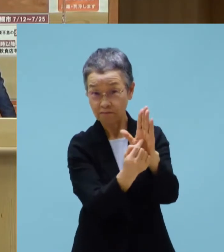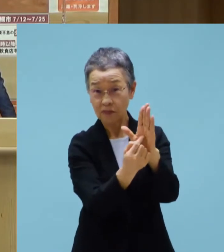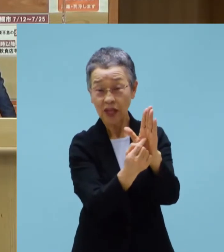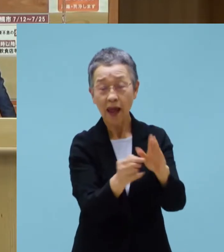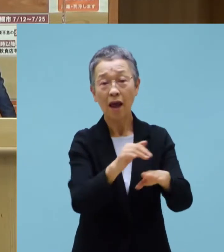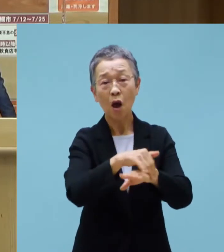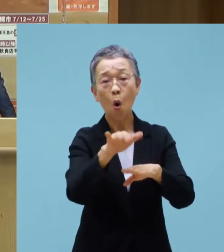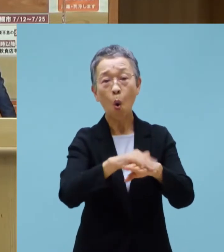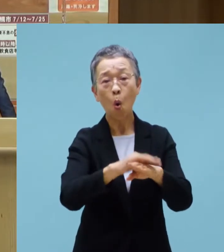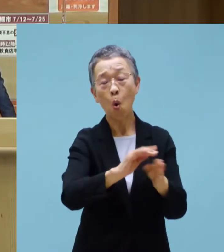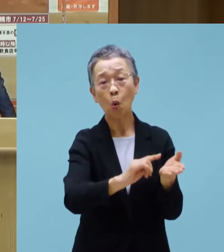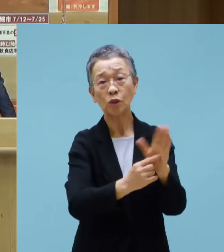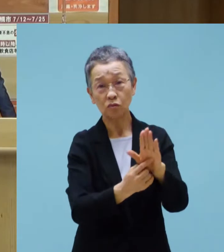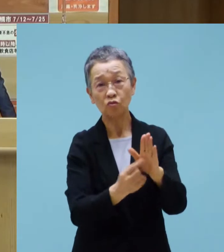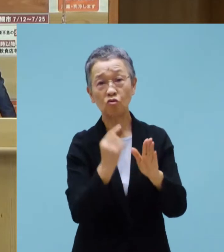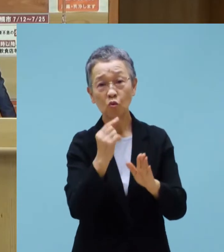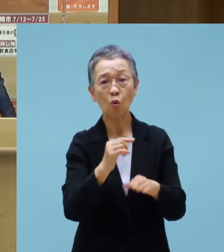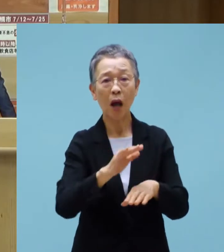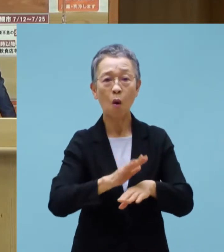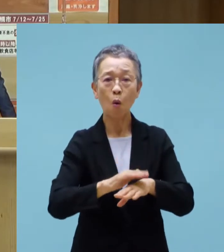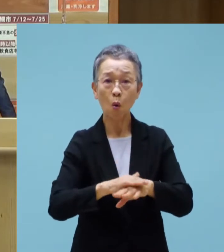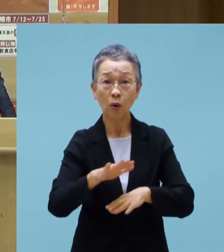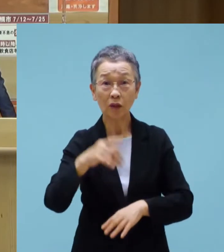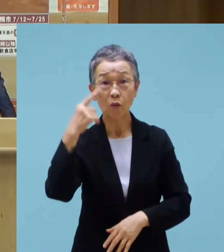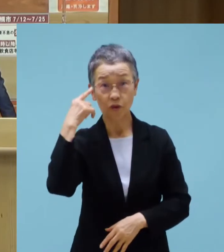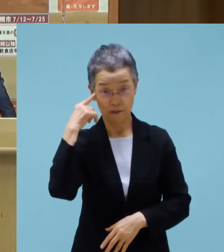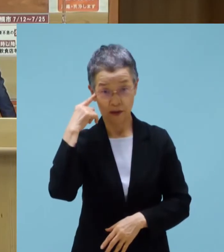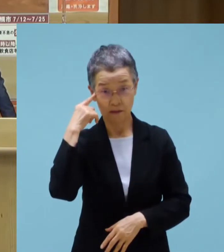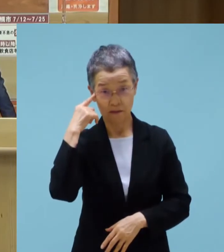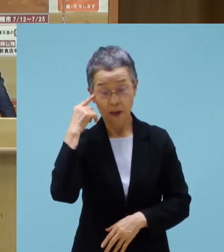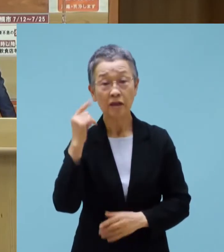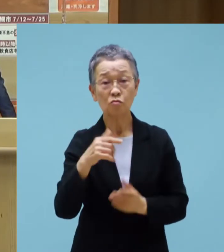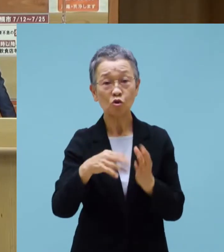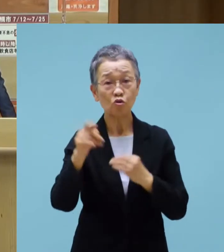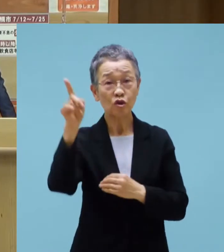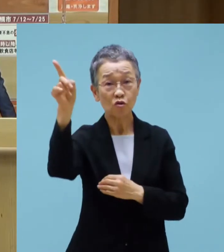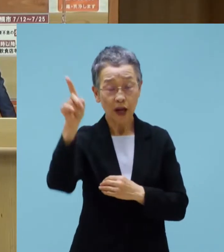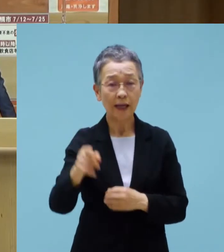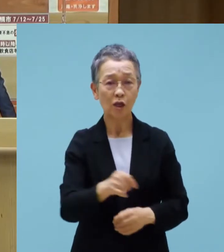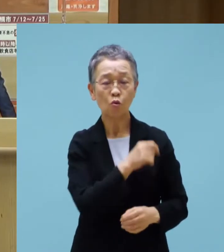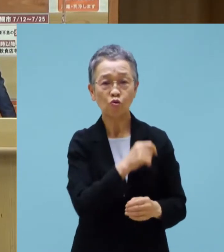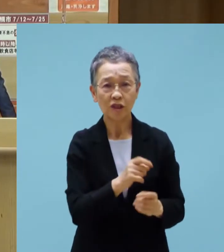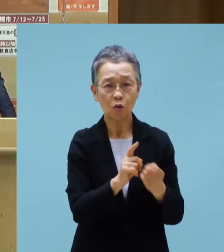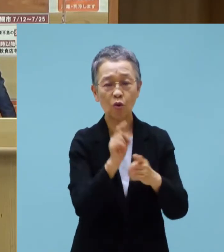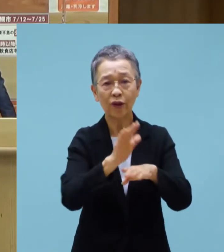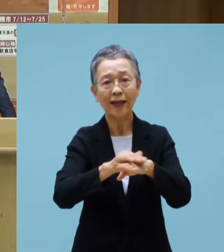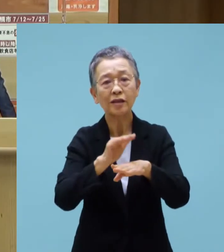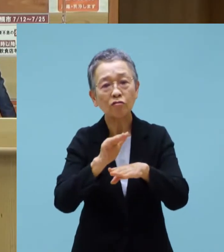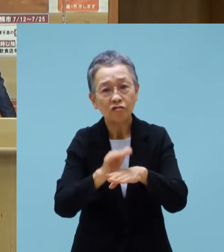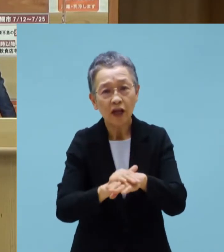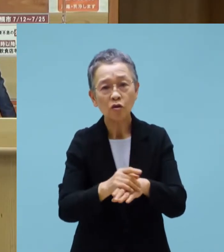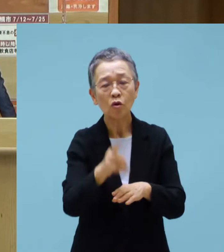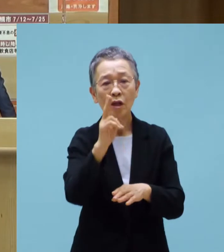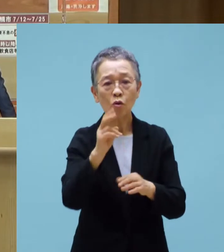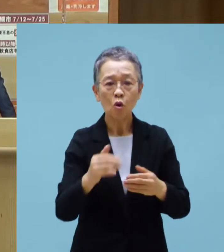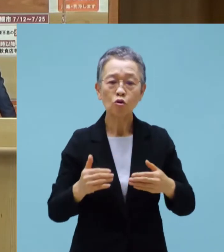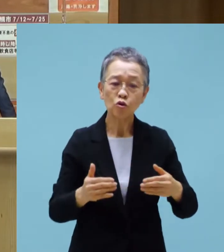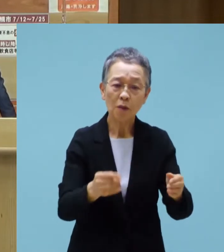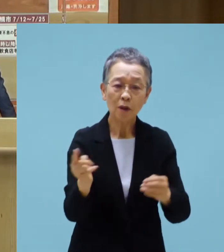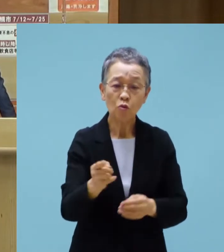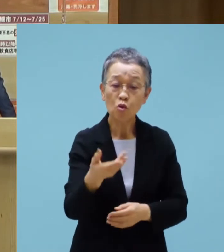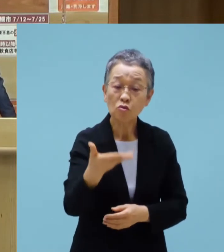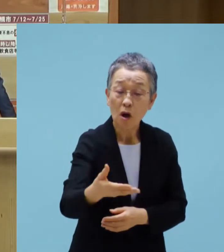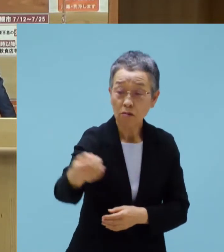ないかというふうに思います。まあ、一部国の中ではその独自対策でそういうことをやればいいじゃないかって簡単に言